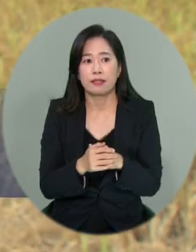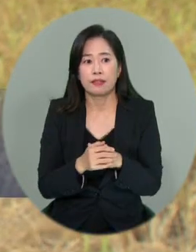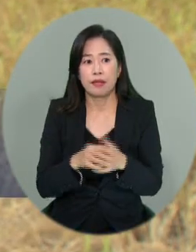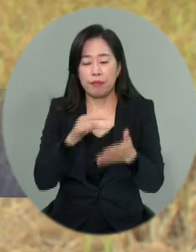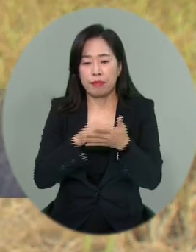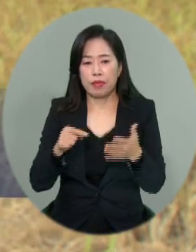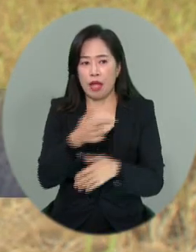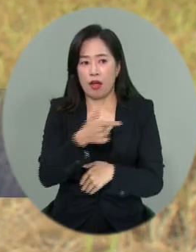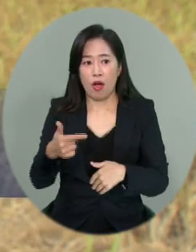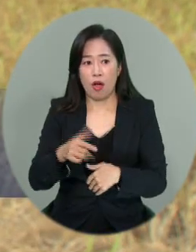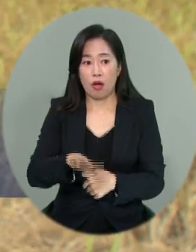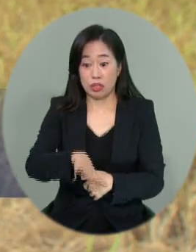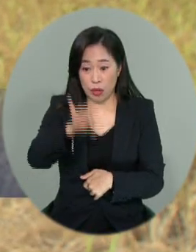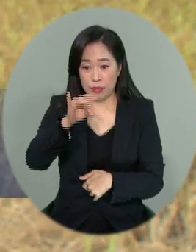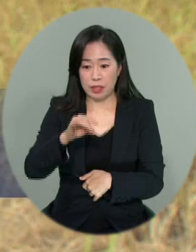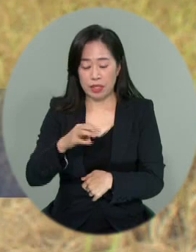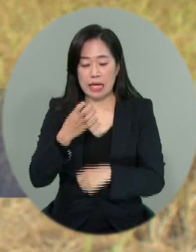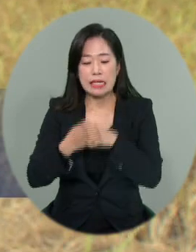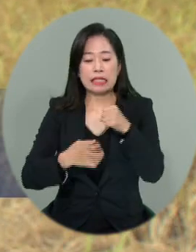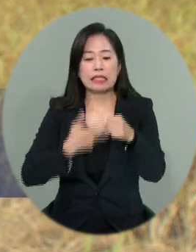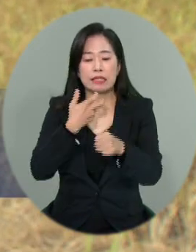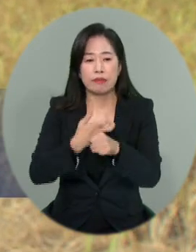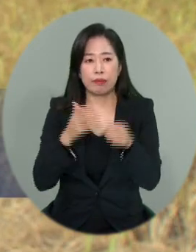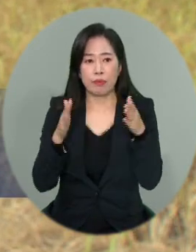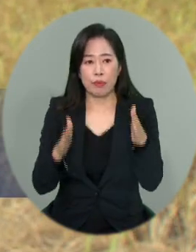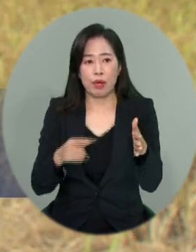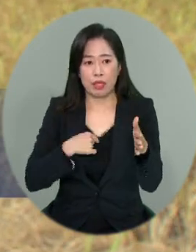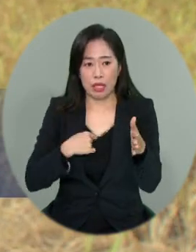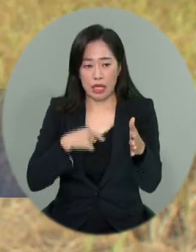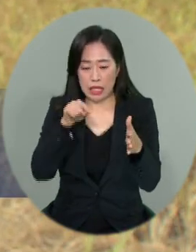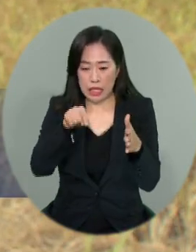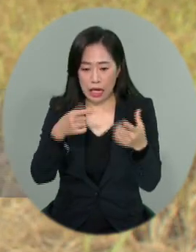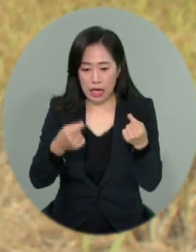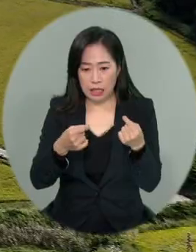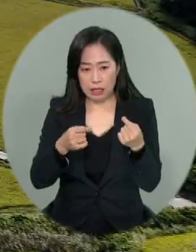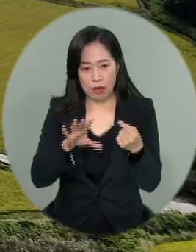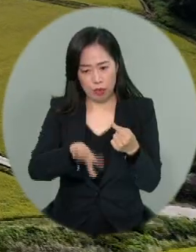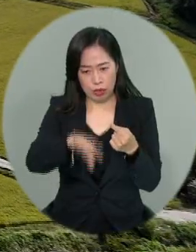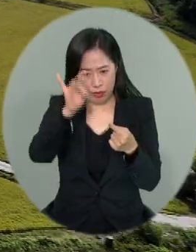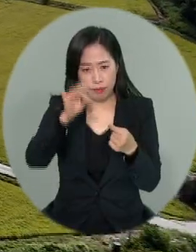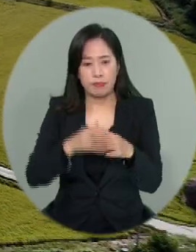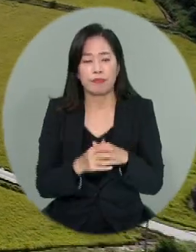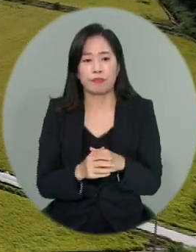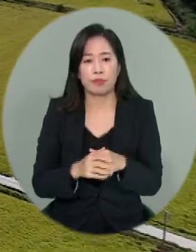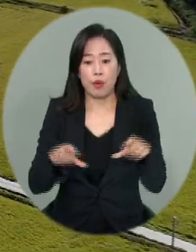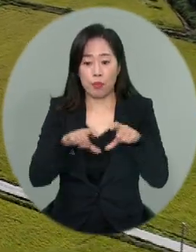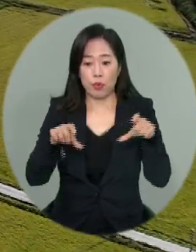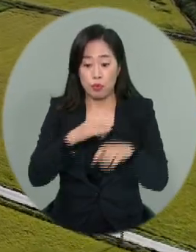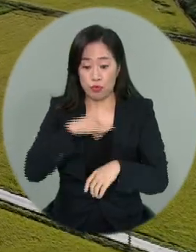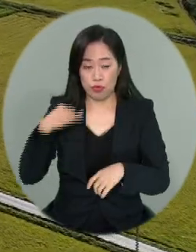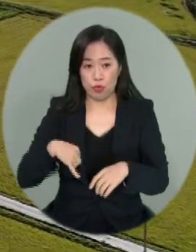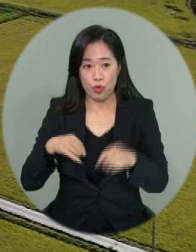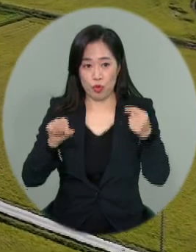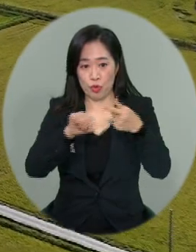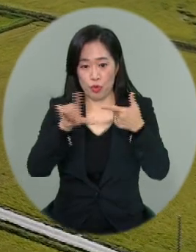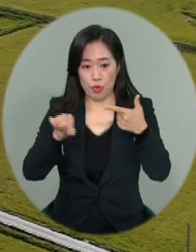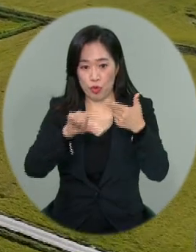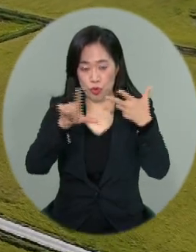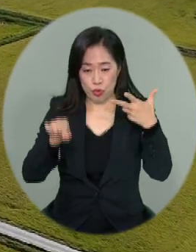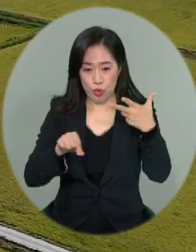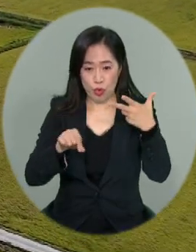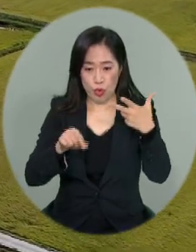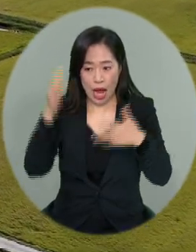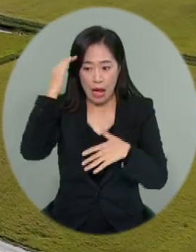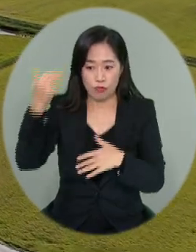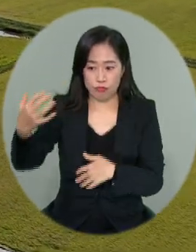사람 70년 동안 살다가 이렇게 되기는 생긴 처음이에요. 보통 중국에서 6월에서 7월경